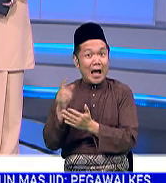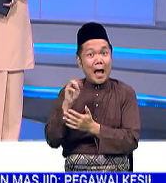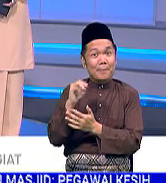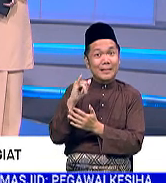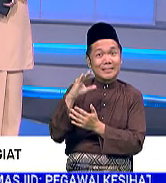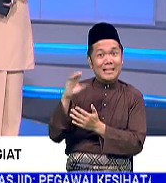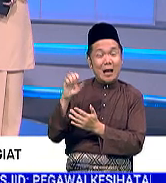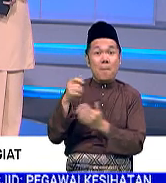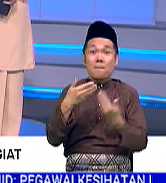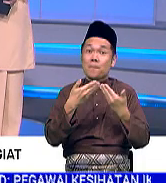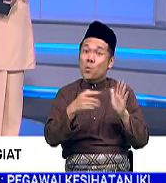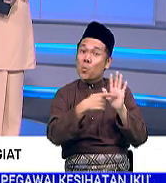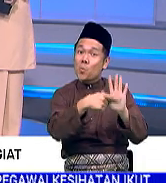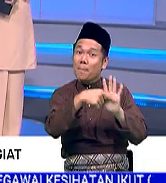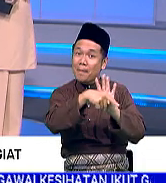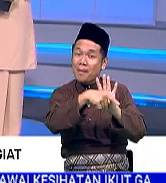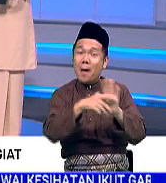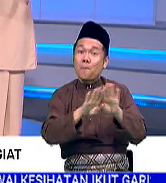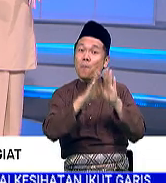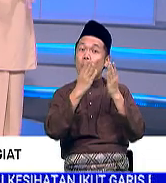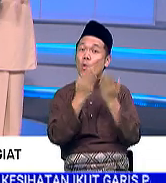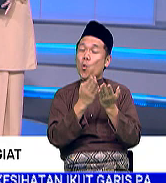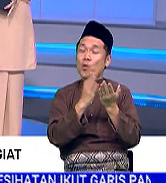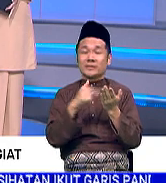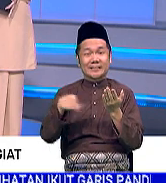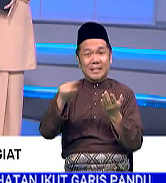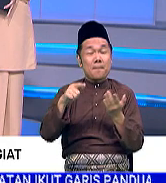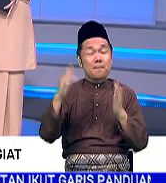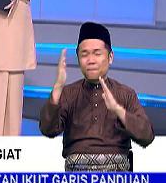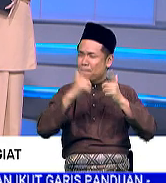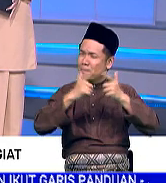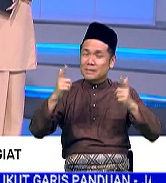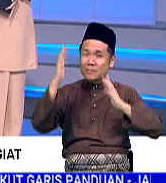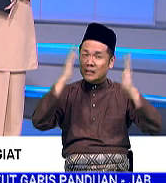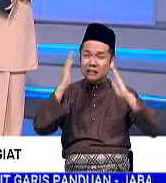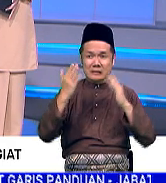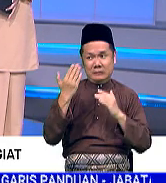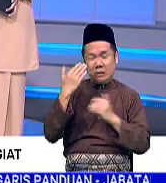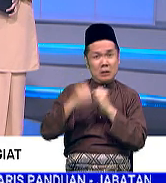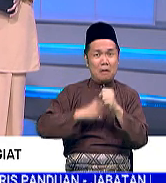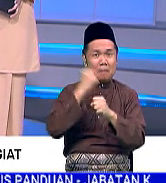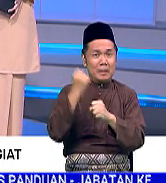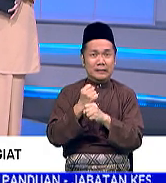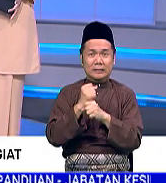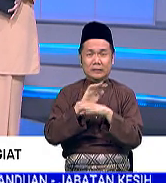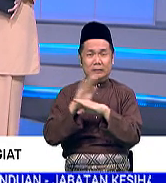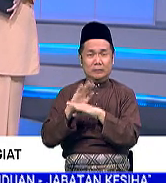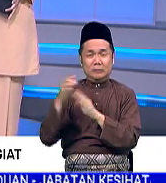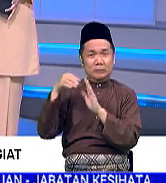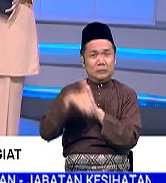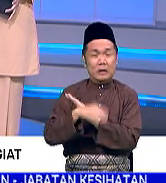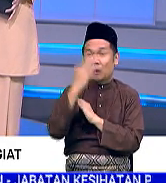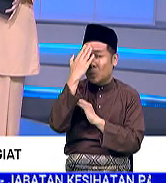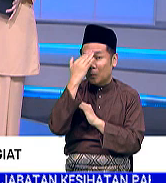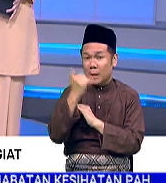pameran buku terbesar dalam negara bagi menjana semula pendapatan yang terjejas teruk pada tahun lalu susulan kawalan pergerakan